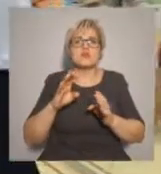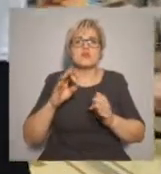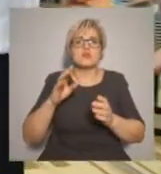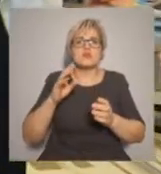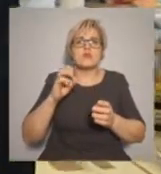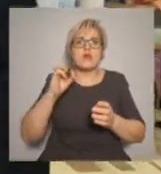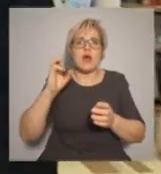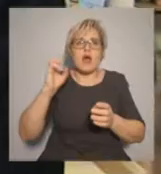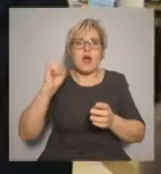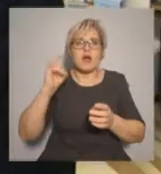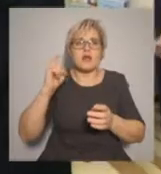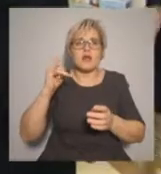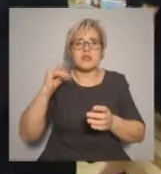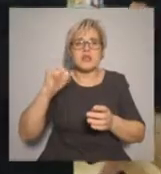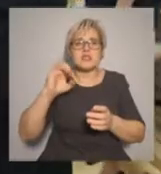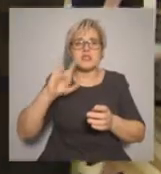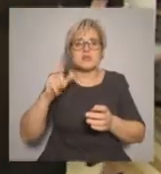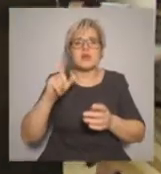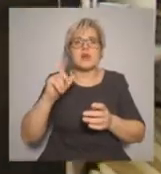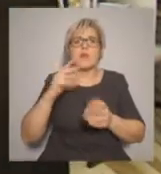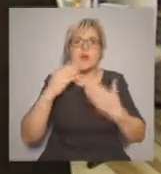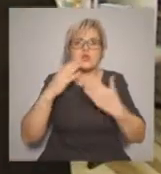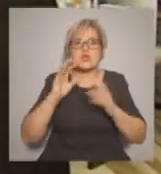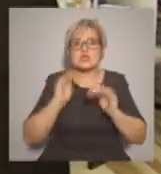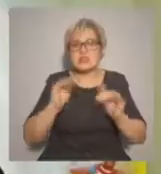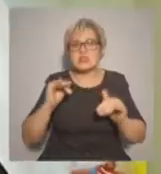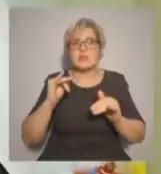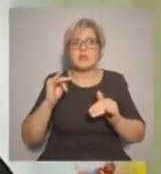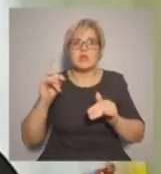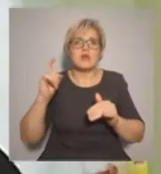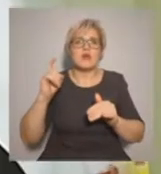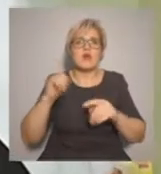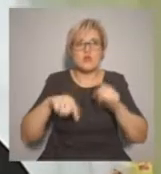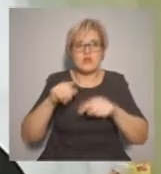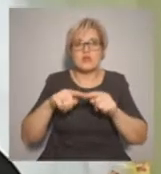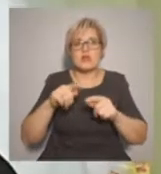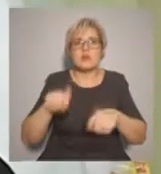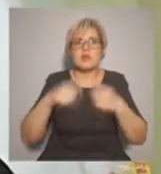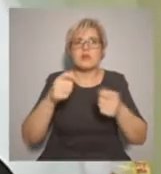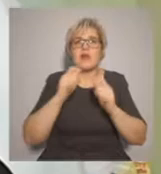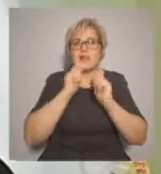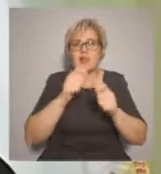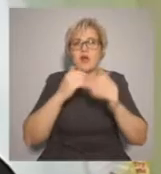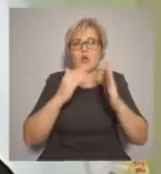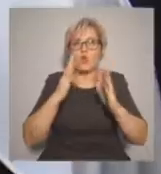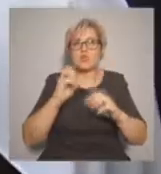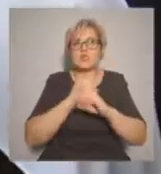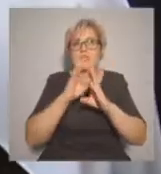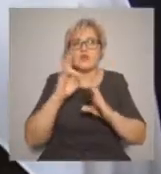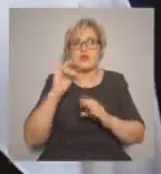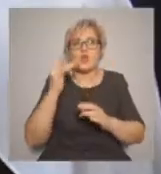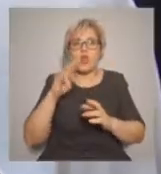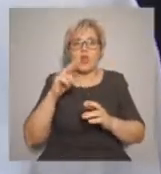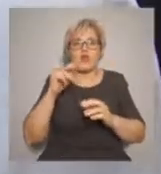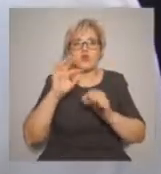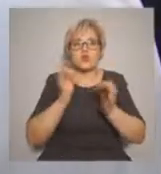Когалыма. Архипастырь пообщался с детьми и их родителями, передал в дар икону святителя Николая Чудотворца, преподав патриаршее